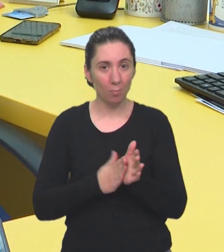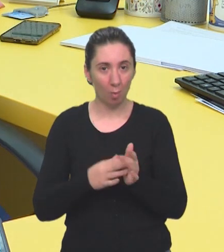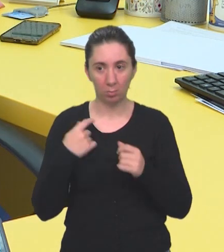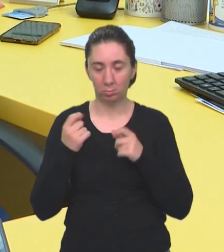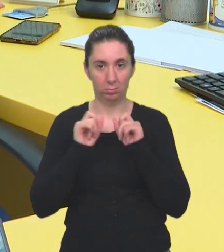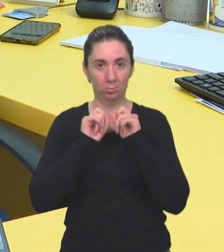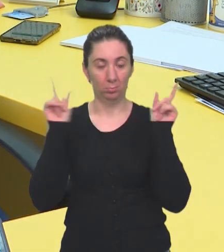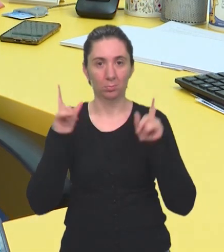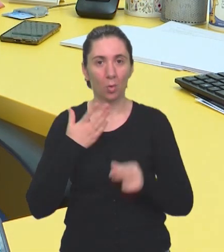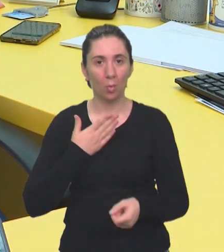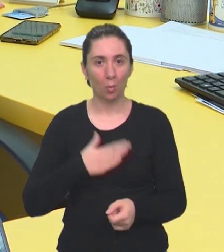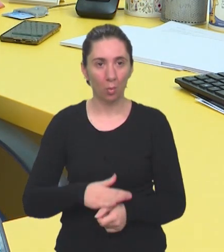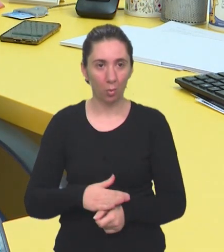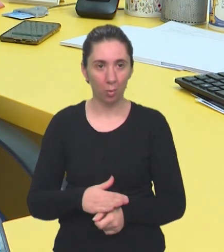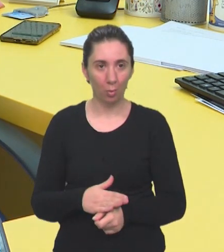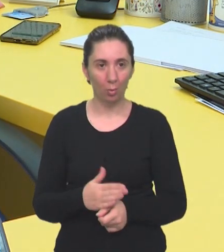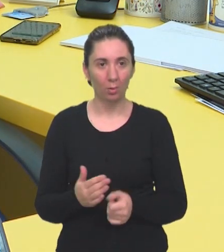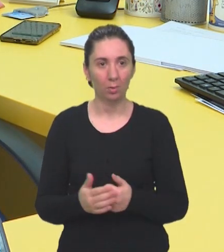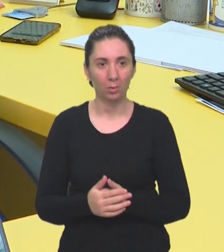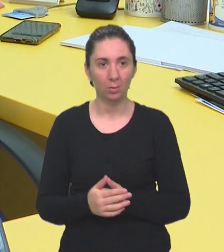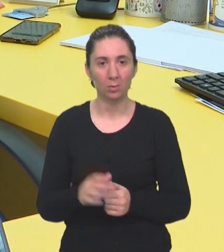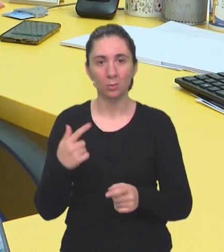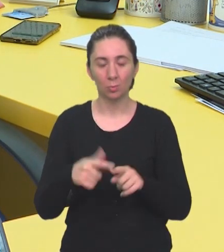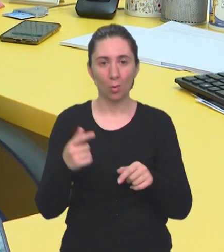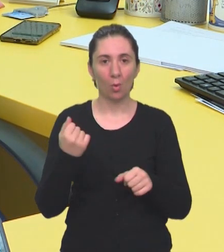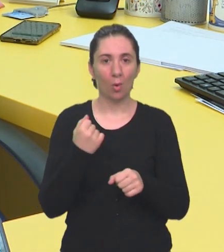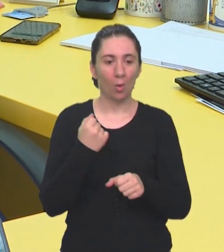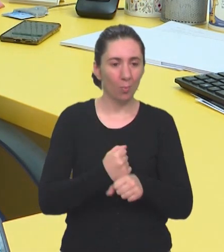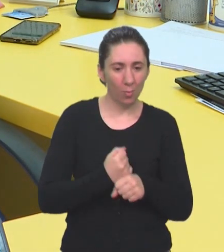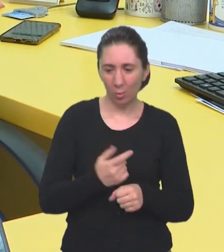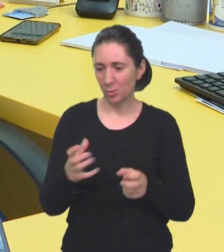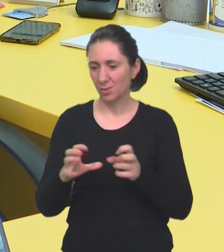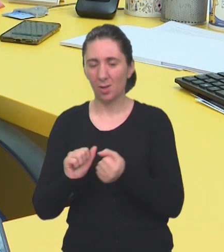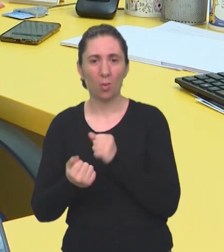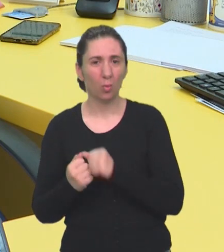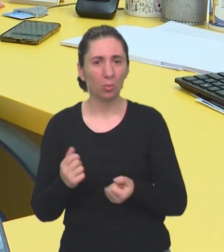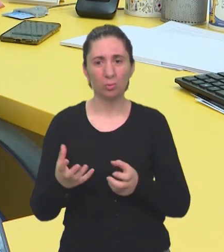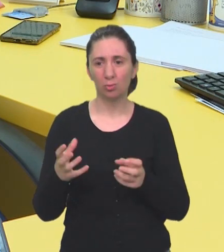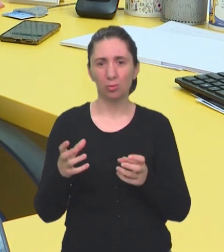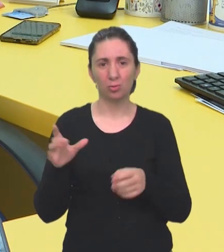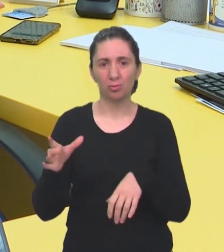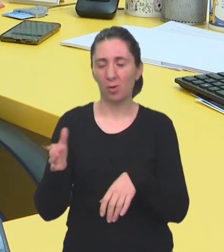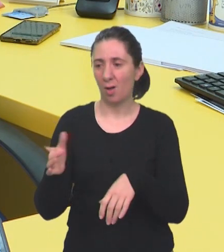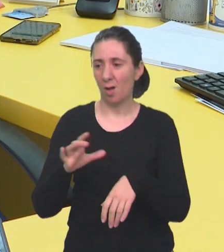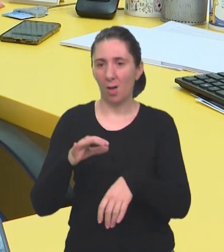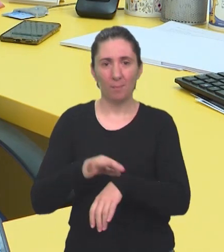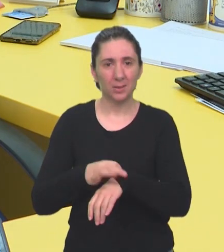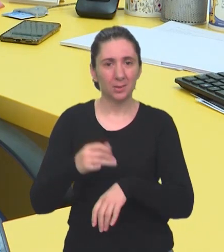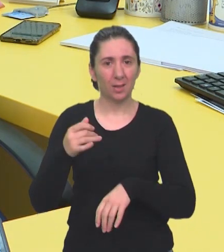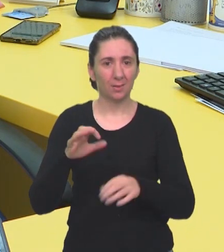toliko iznenadilo ugodno, jer vi ovdje u poslu, u gužvi, tu su pacijenti, tu je mail, tu su